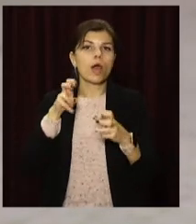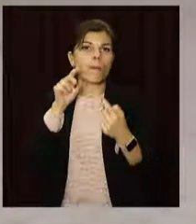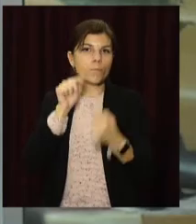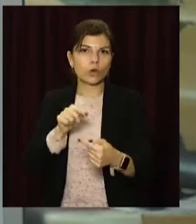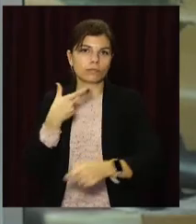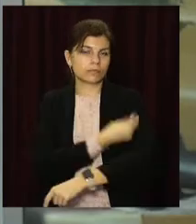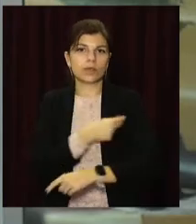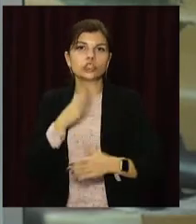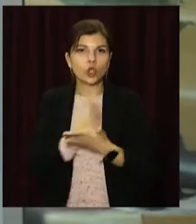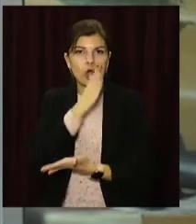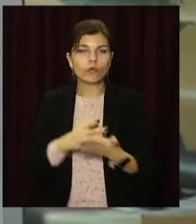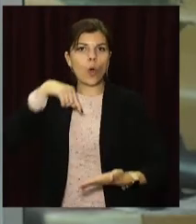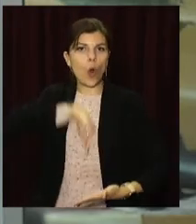протипоказання.